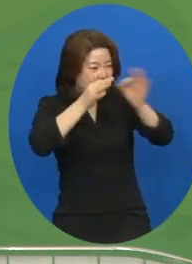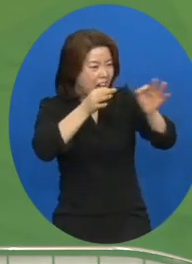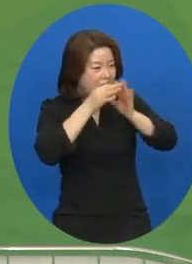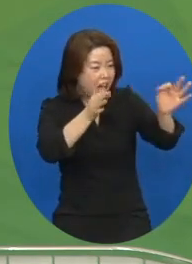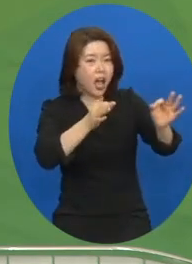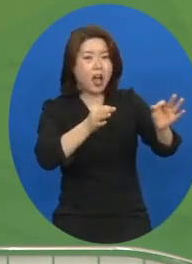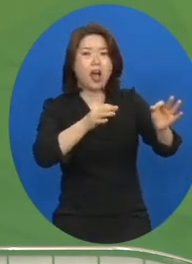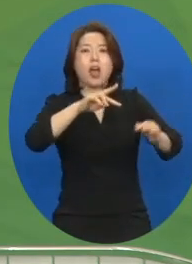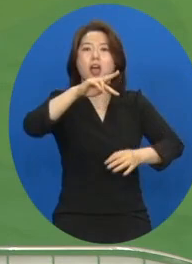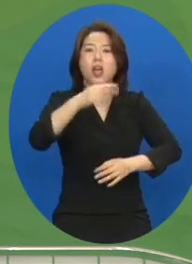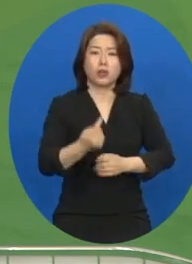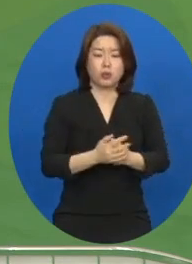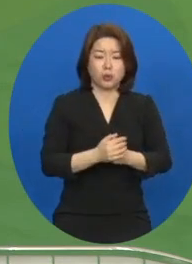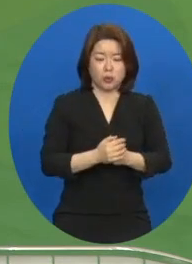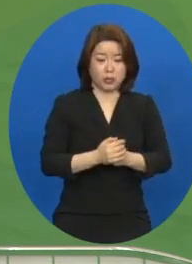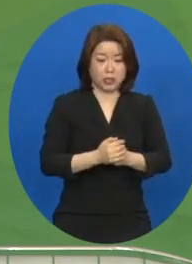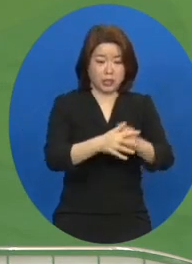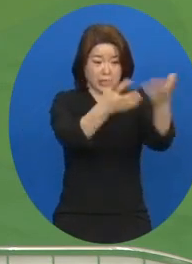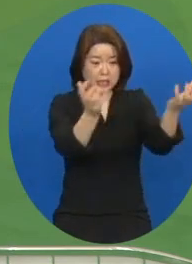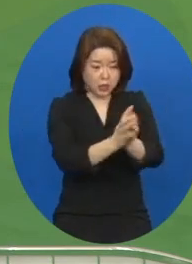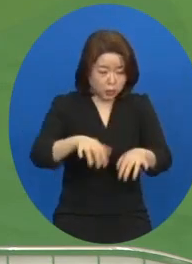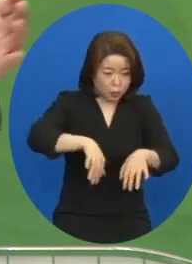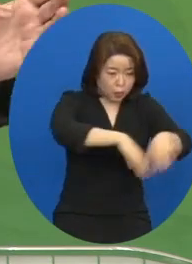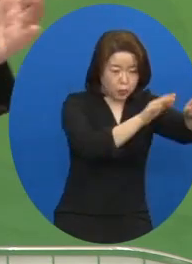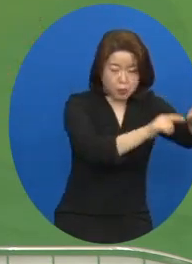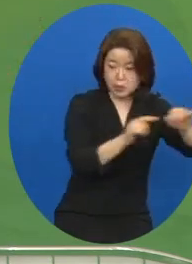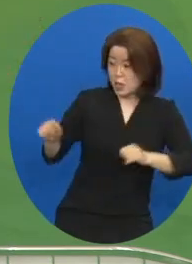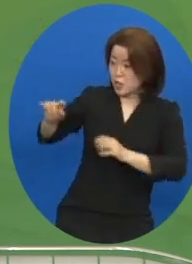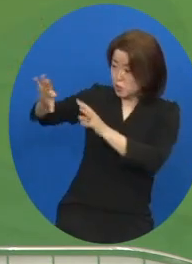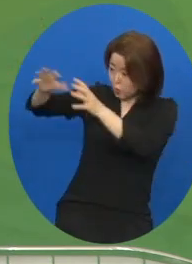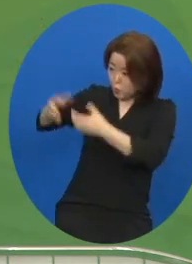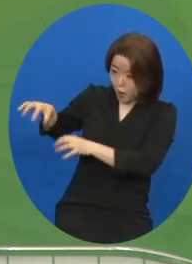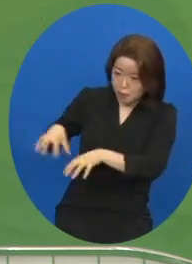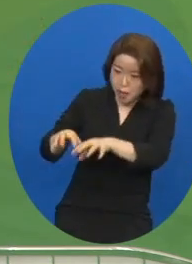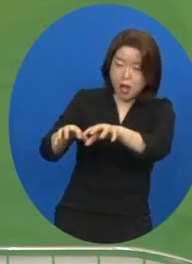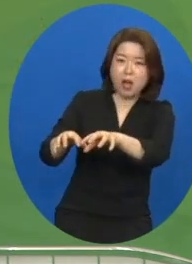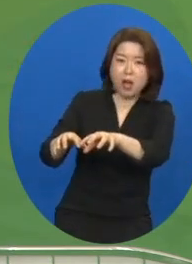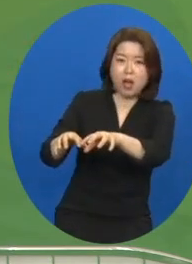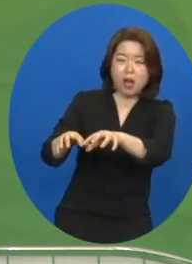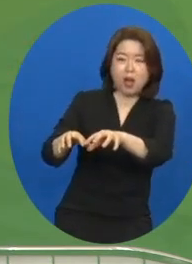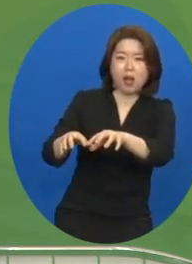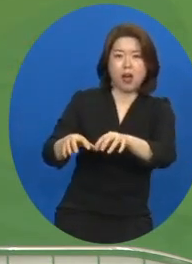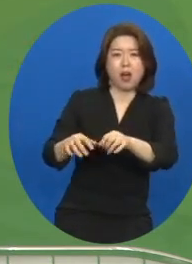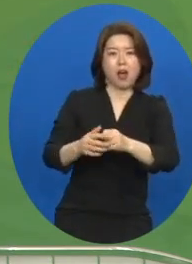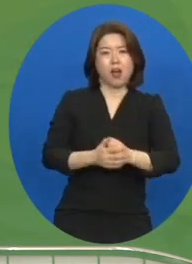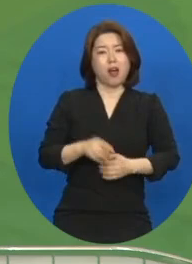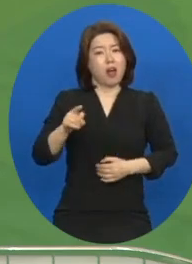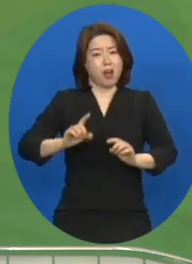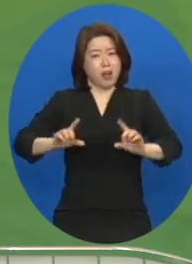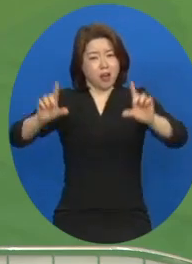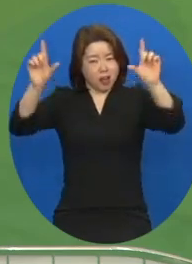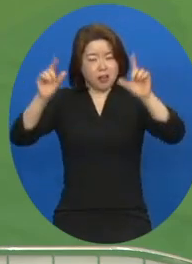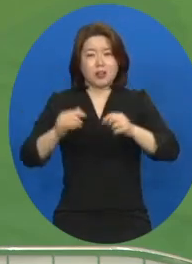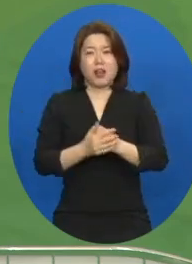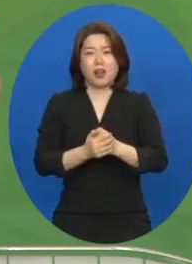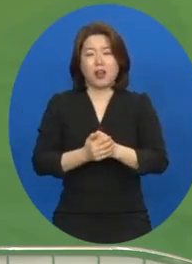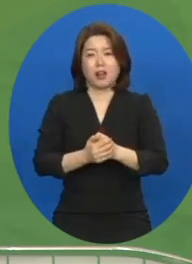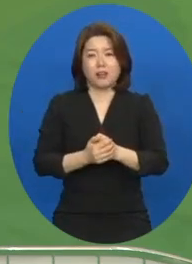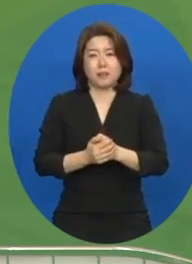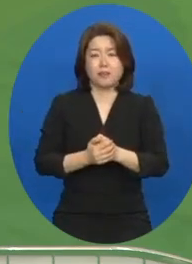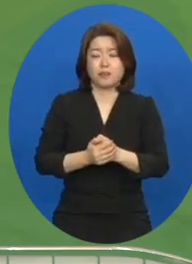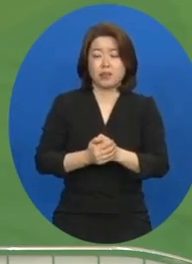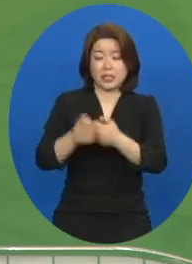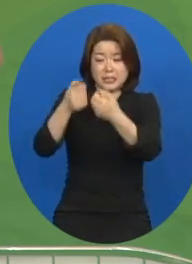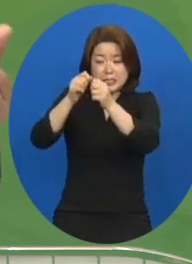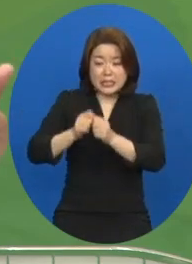쳐도 이쪽에서 밀려오는 거 막으면 저쪽에서 밀려오고, 그날 그